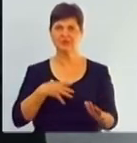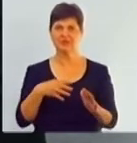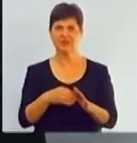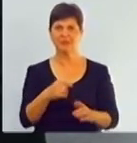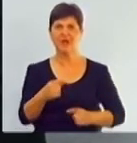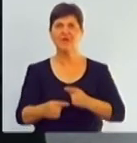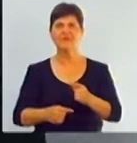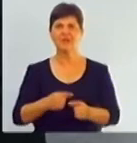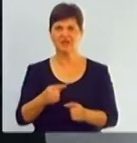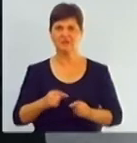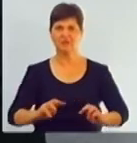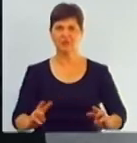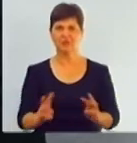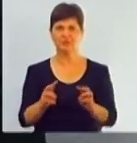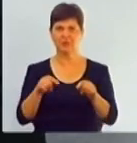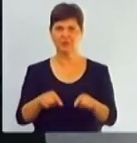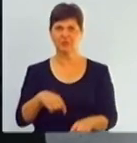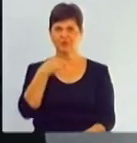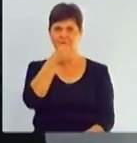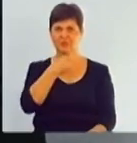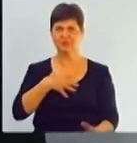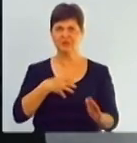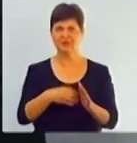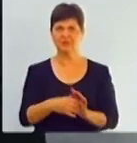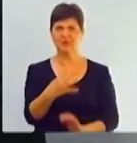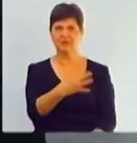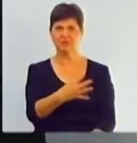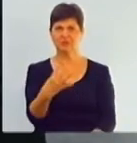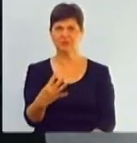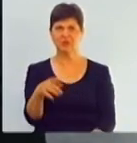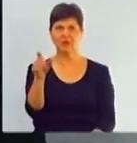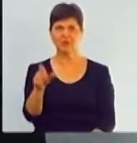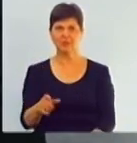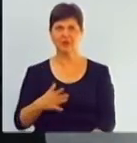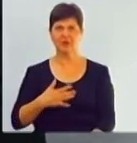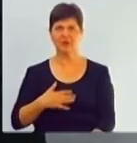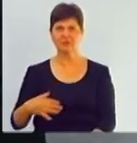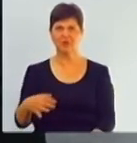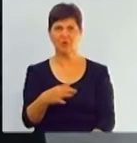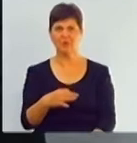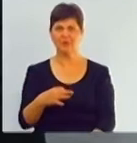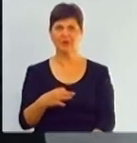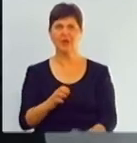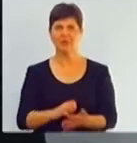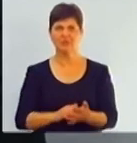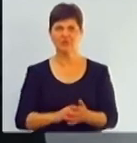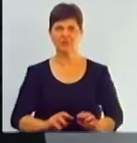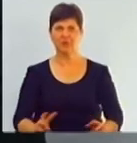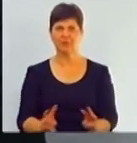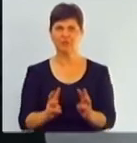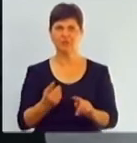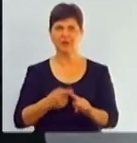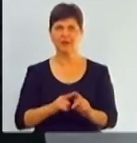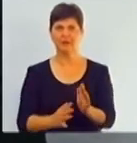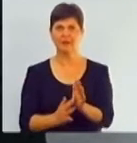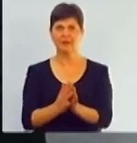пожеж. Уже у поточному році у нас загинуло 44 громадяни на нашій області внаслідок пожеж. Це ріст